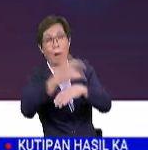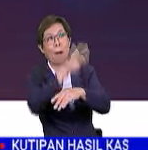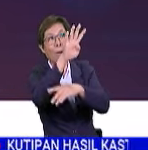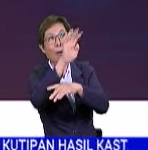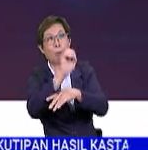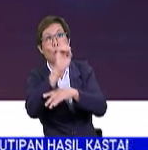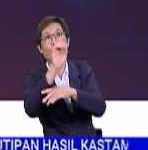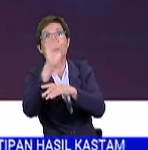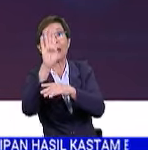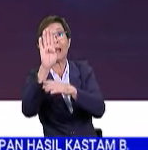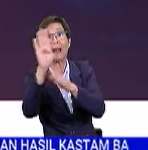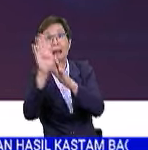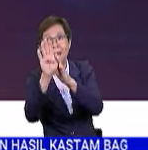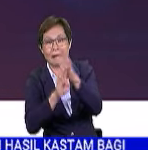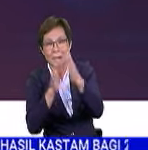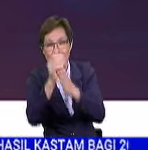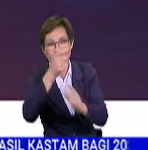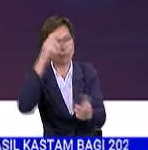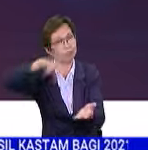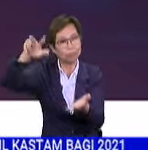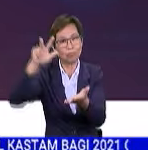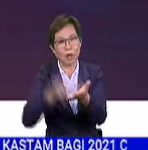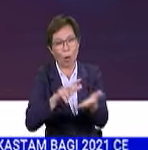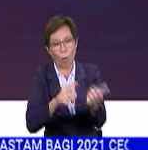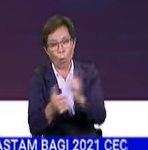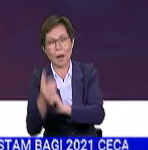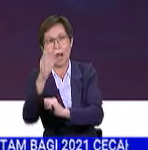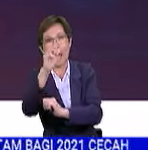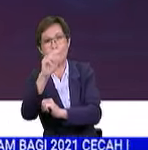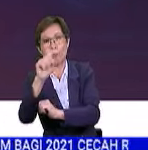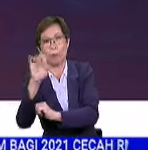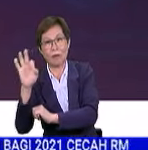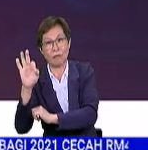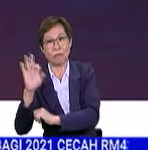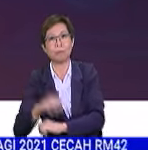RM40 bilion yang telah ditetapkan oleh Kementerian Kewangan.